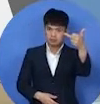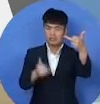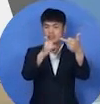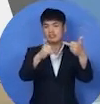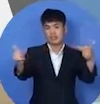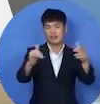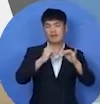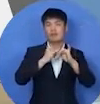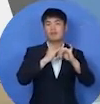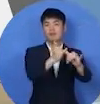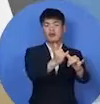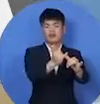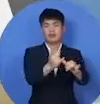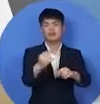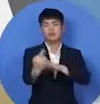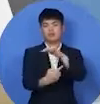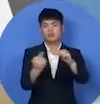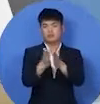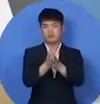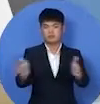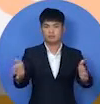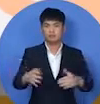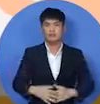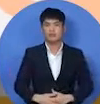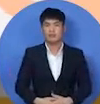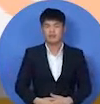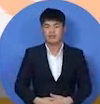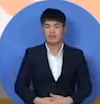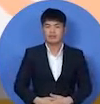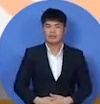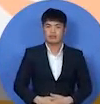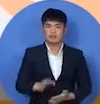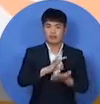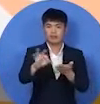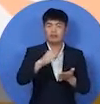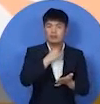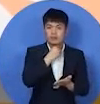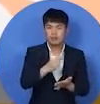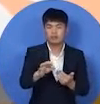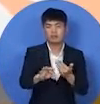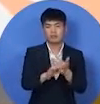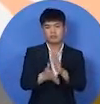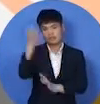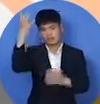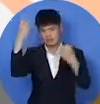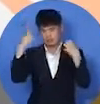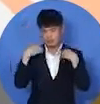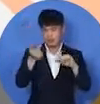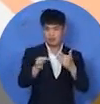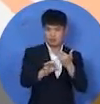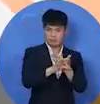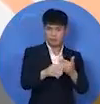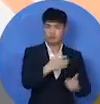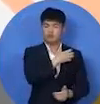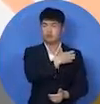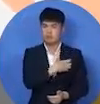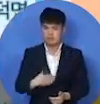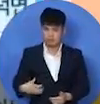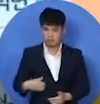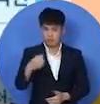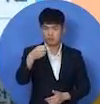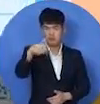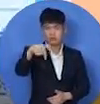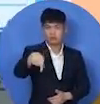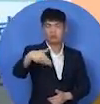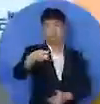위촉장 수여식을 하고 본격 운영에 들어갔습니다. 마을 세무사 이용 방법은 시콜센터나 시청 세정과, 구청